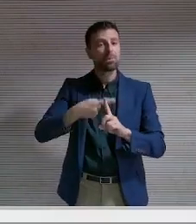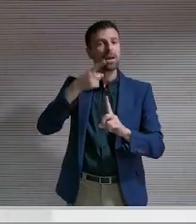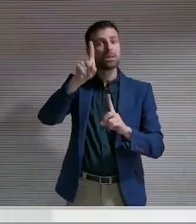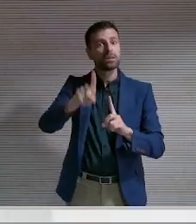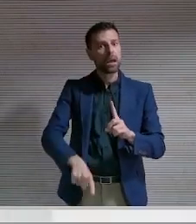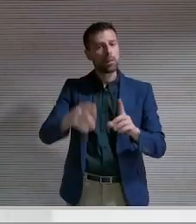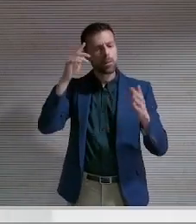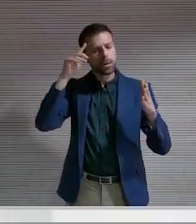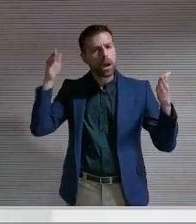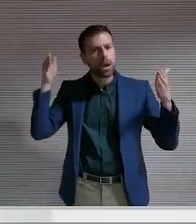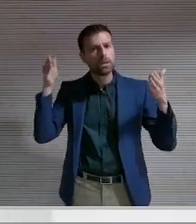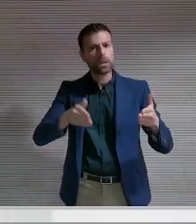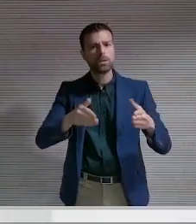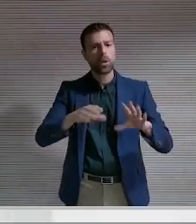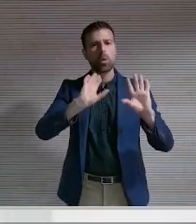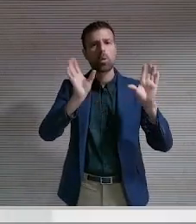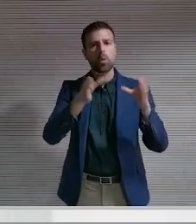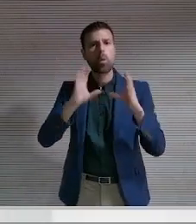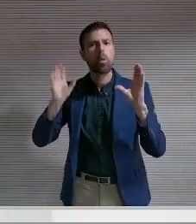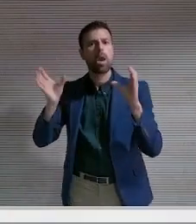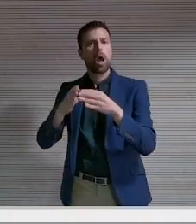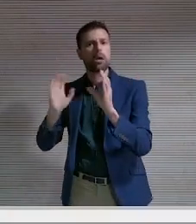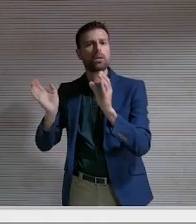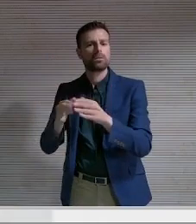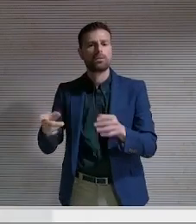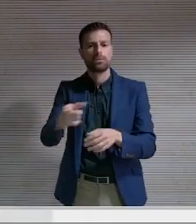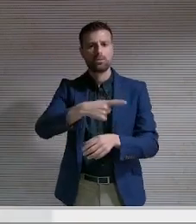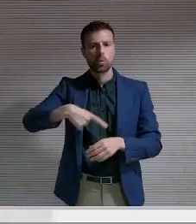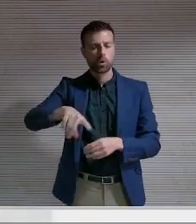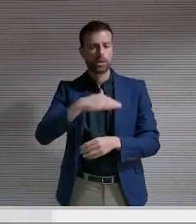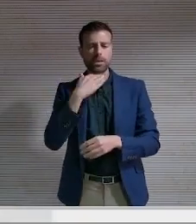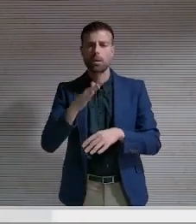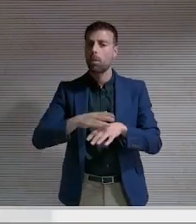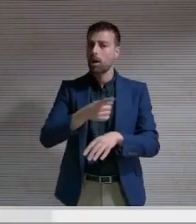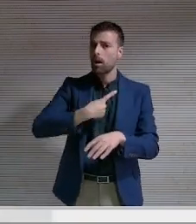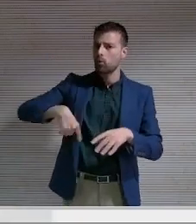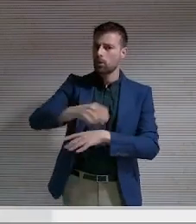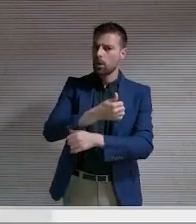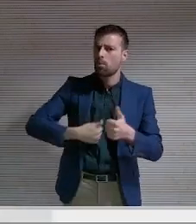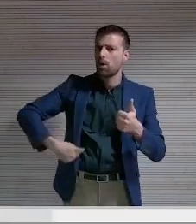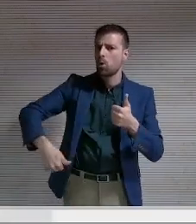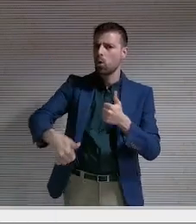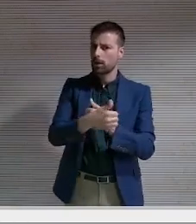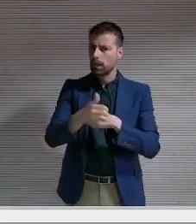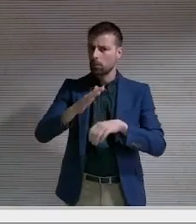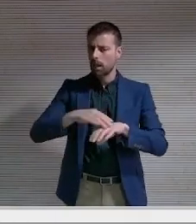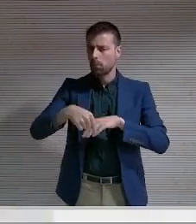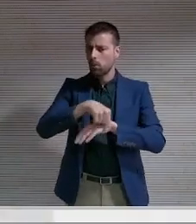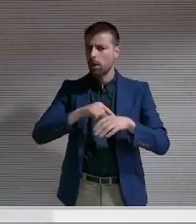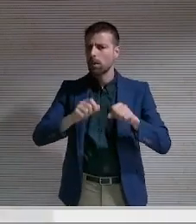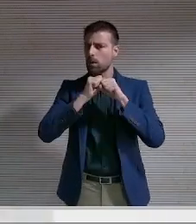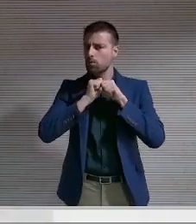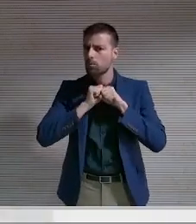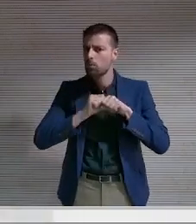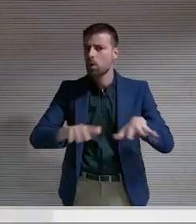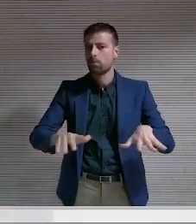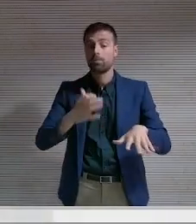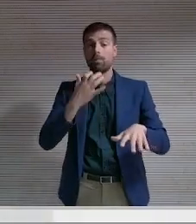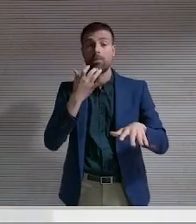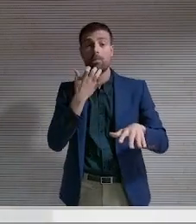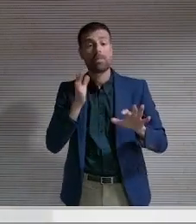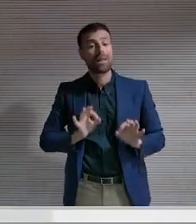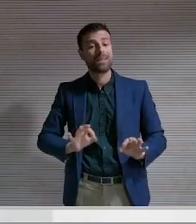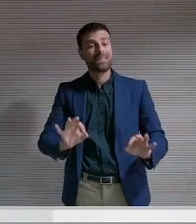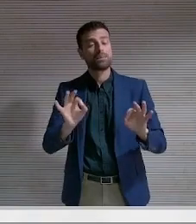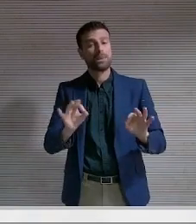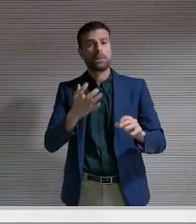a aquells col·lectius que saben que formen part de les prioritats a l'hora de desplegar aquestes polítiques. Particularment, per exemple, pel